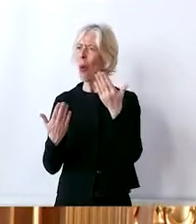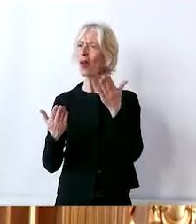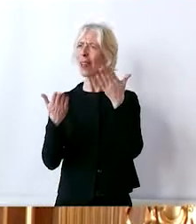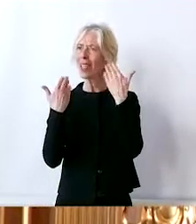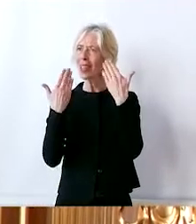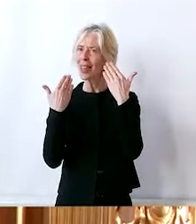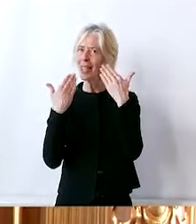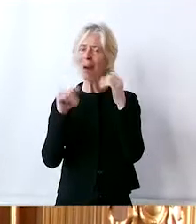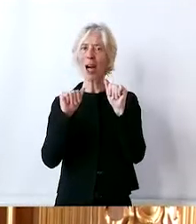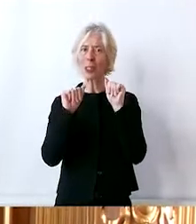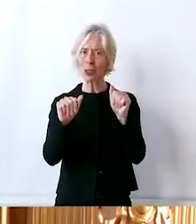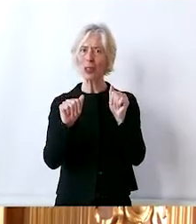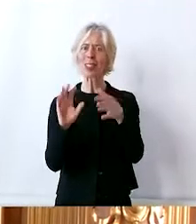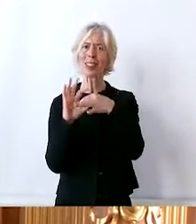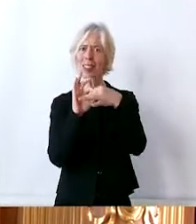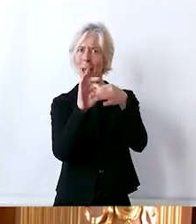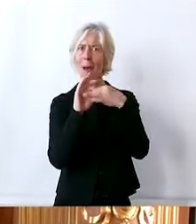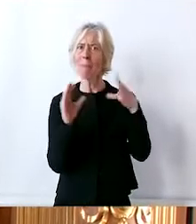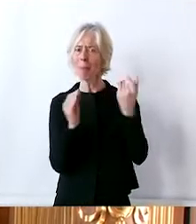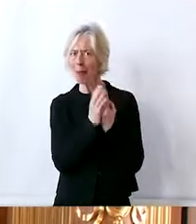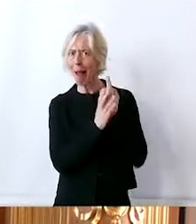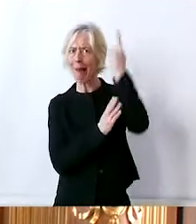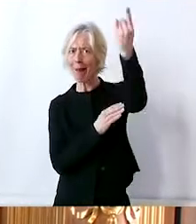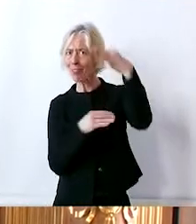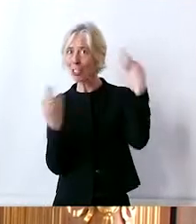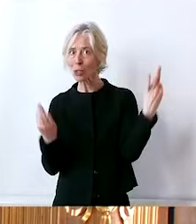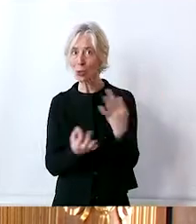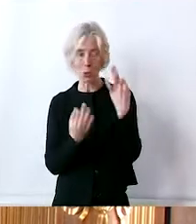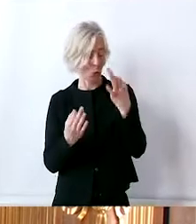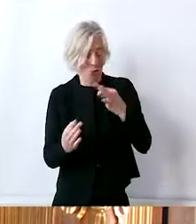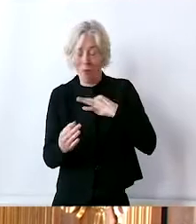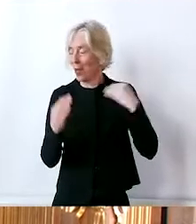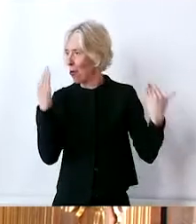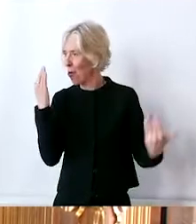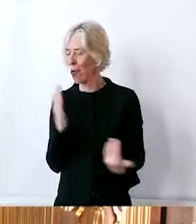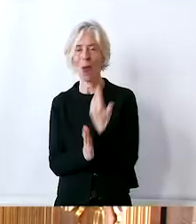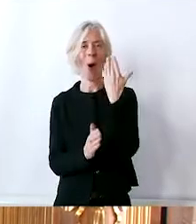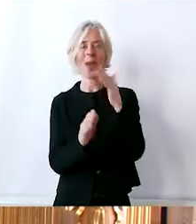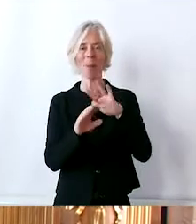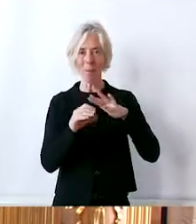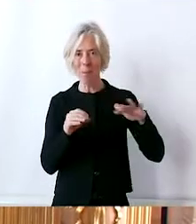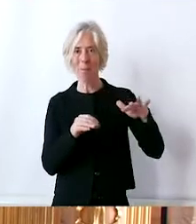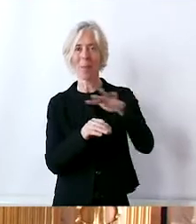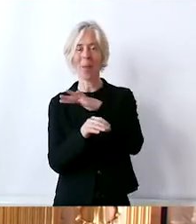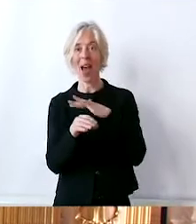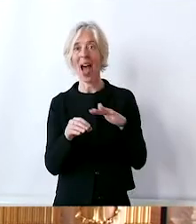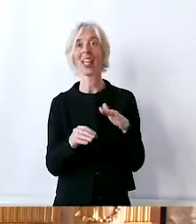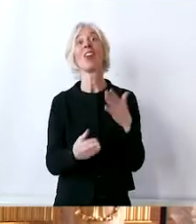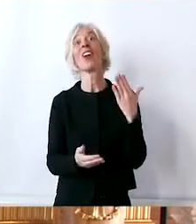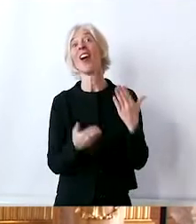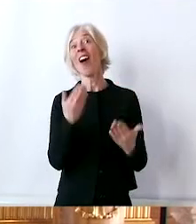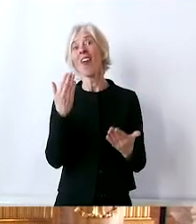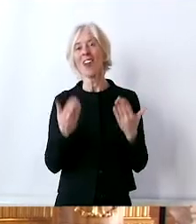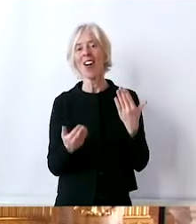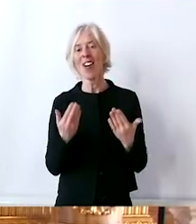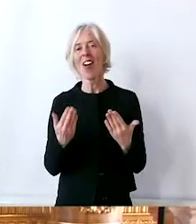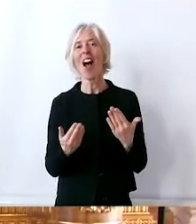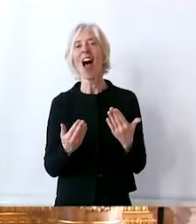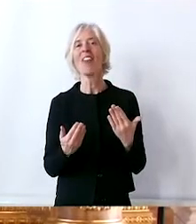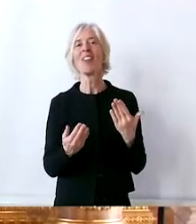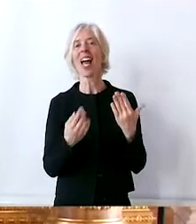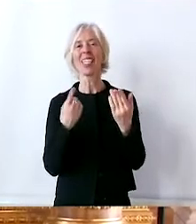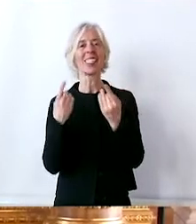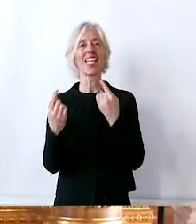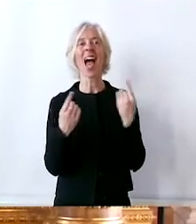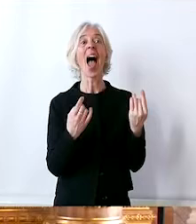nochmal eine ordentliche Inspiration. Und wer noch ein bisschen mehr Inspiration braucht, der kriegt sie vielleicht noch durch die Videoclips unserer